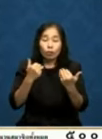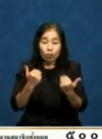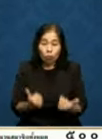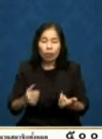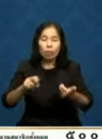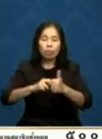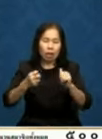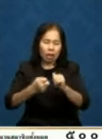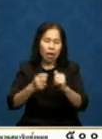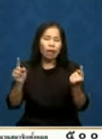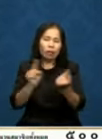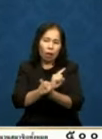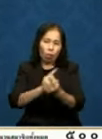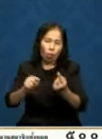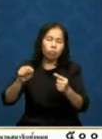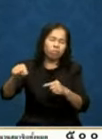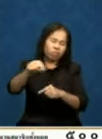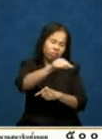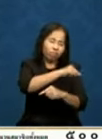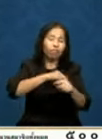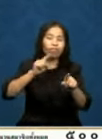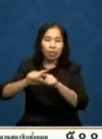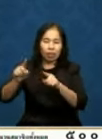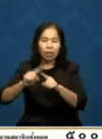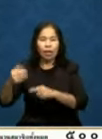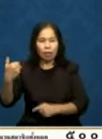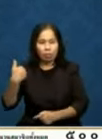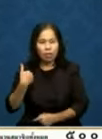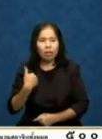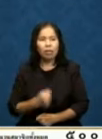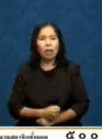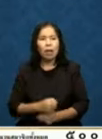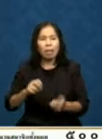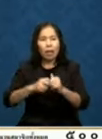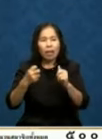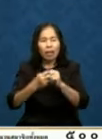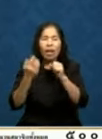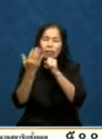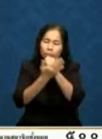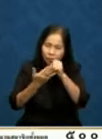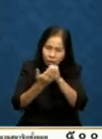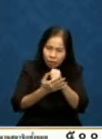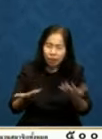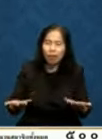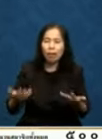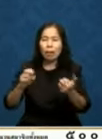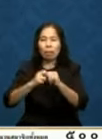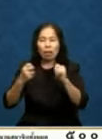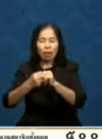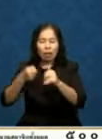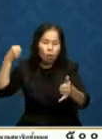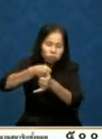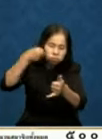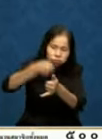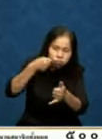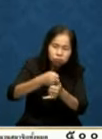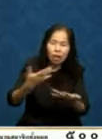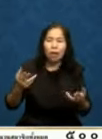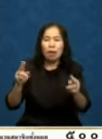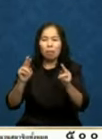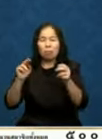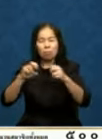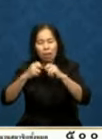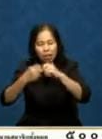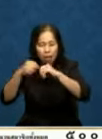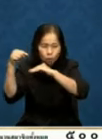าในสังคมในหลายๆเรื่องนะคะฉันพูดหลายรอบเหมือนกันปัญหายาเสพติดปัญหาความรุนแรงปัญหาทุจริตคอร์รั